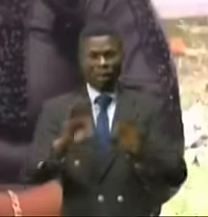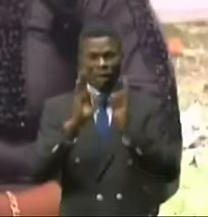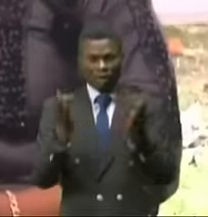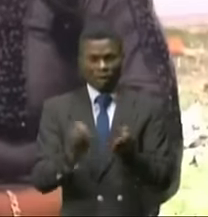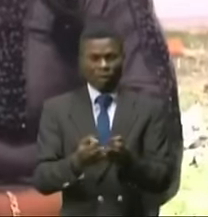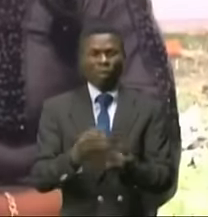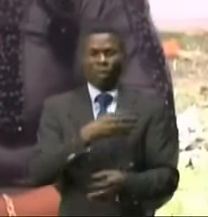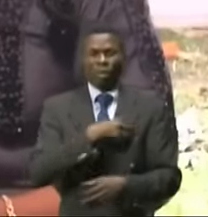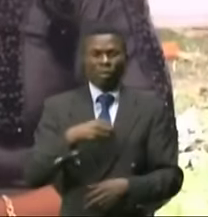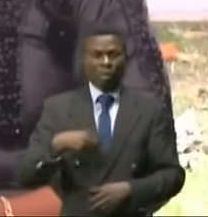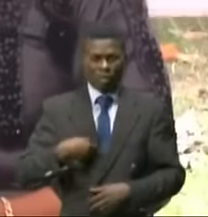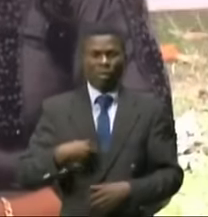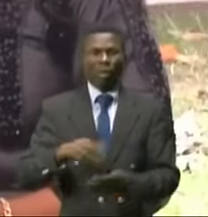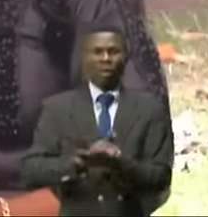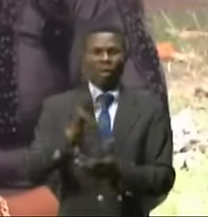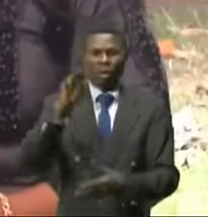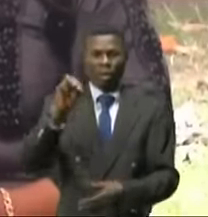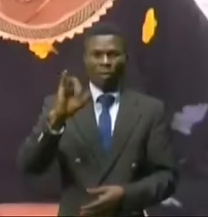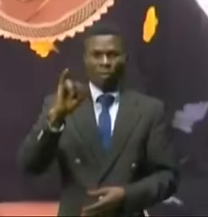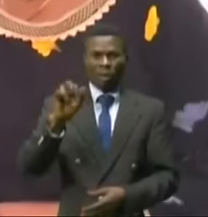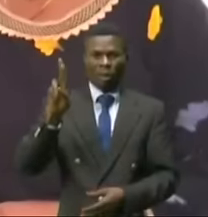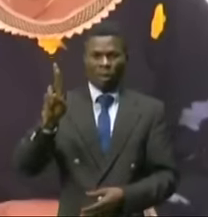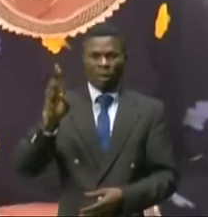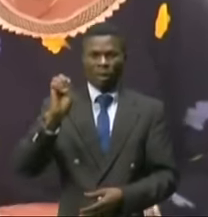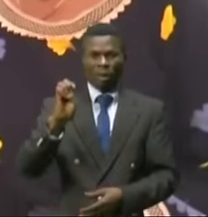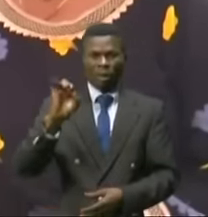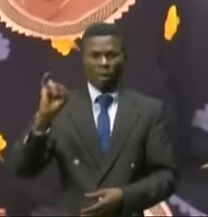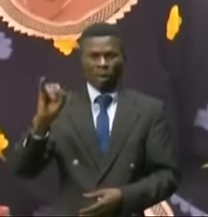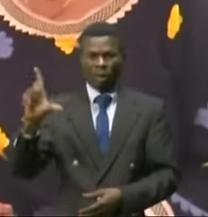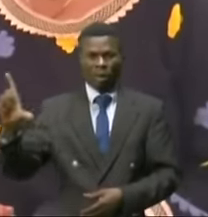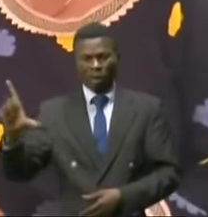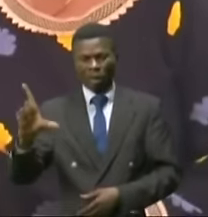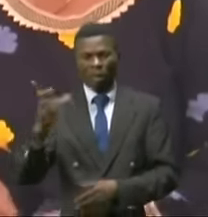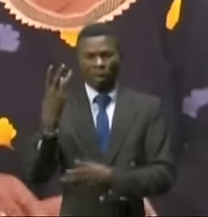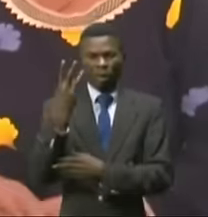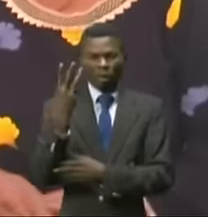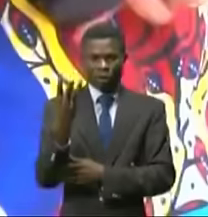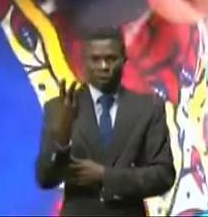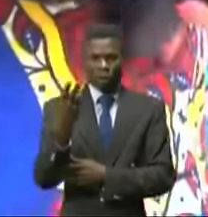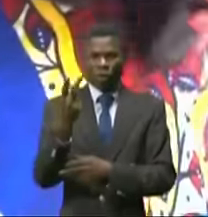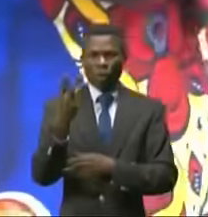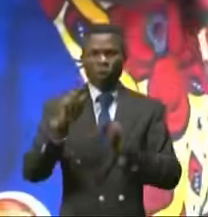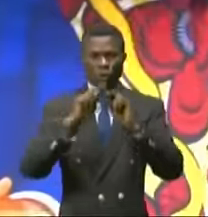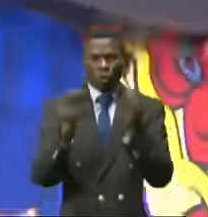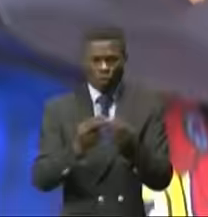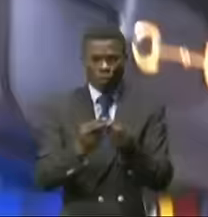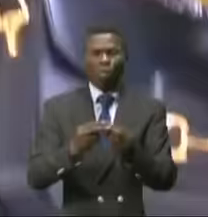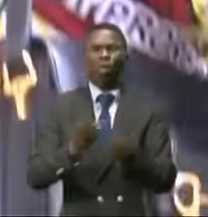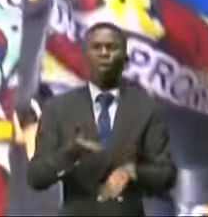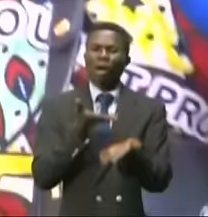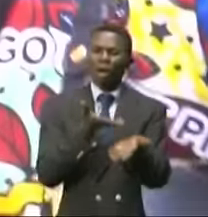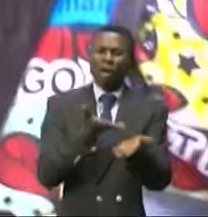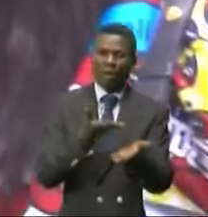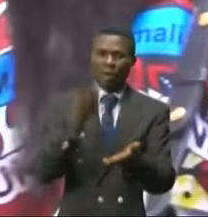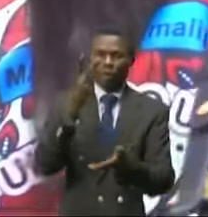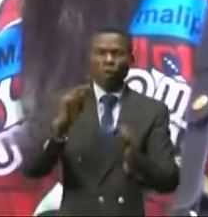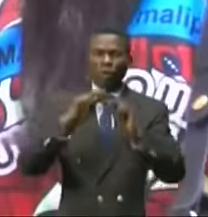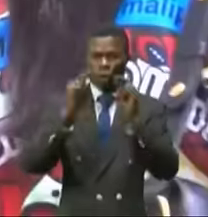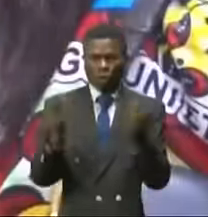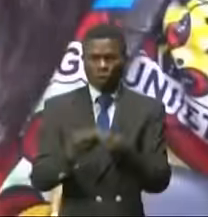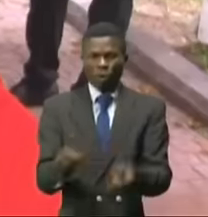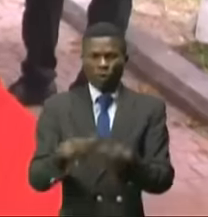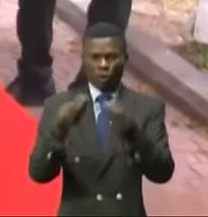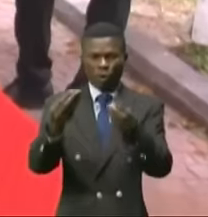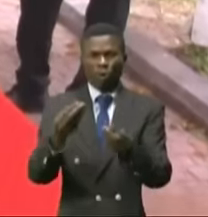Mireille Massangou-Bibi-Moloko, deux groupes ont répondu à cet appel. Sans hésiter, Les deux délégations ont déposé